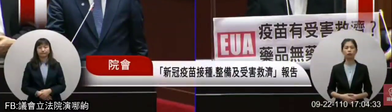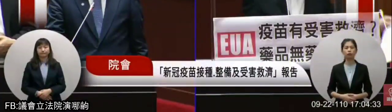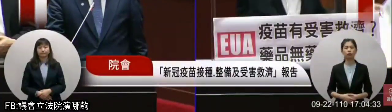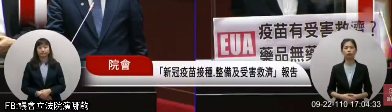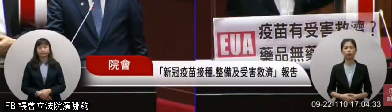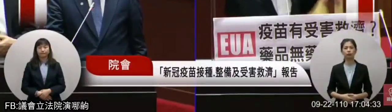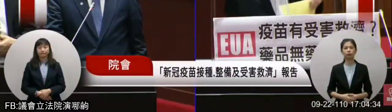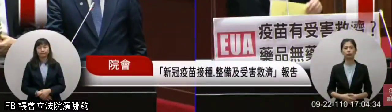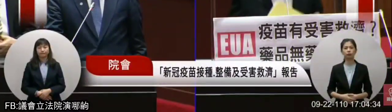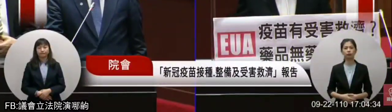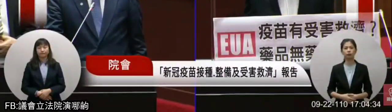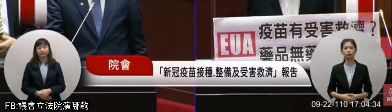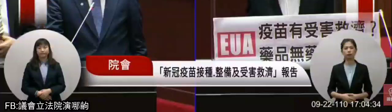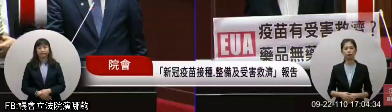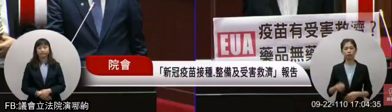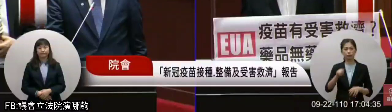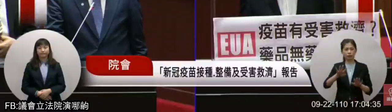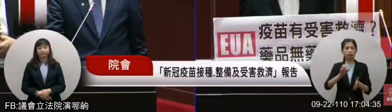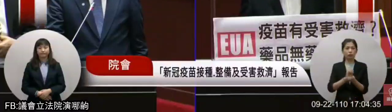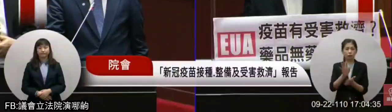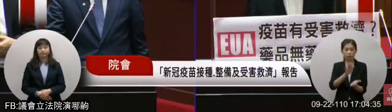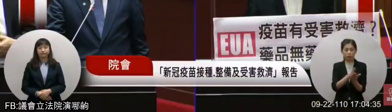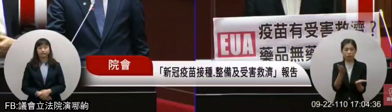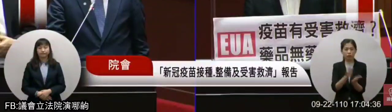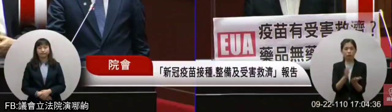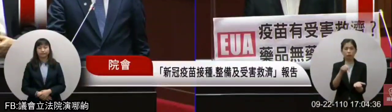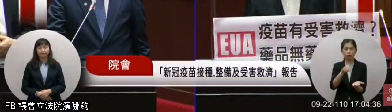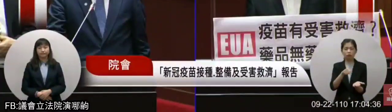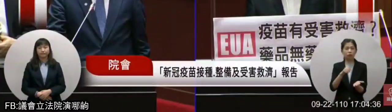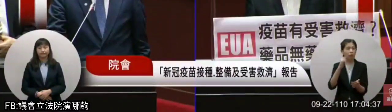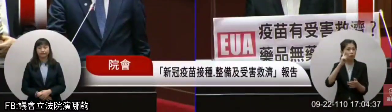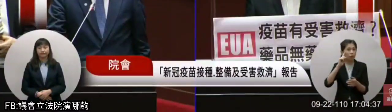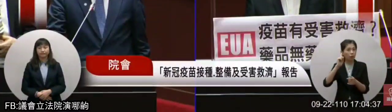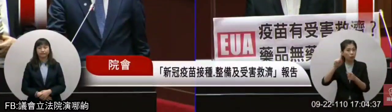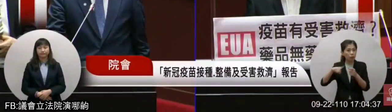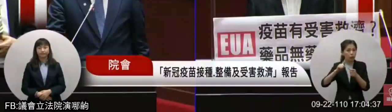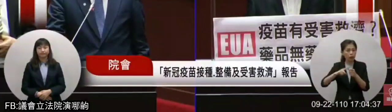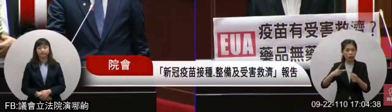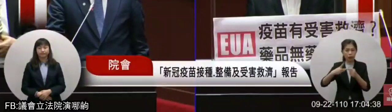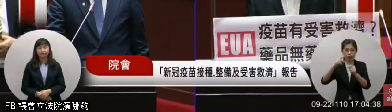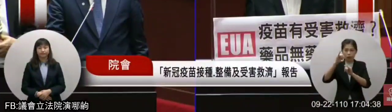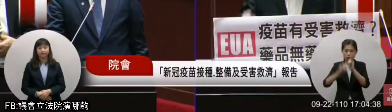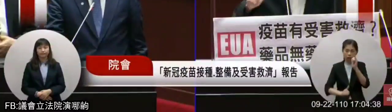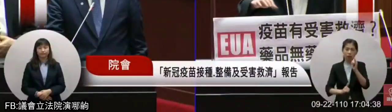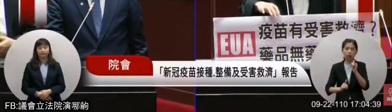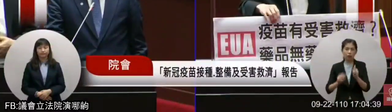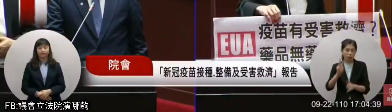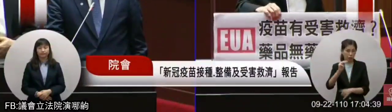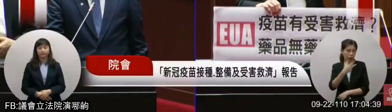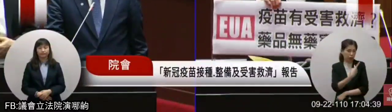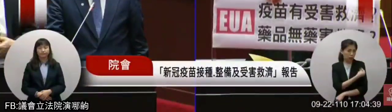这同样在这份报告里面，明年的次世代的莫德纳要采购几剂？